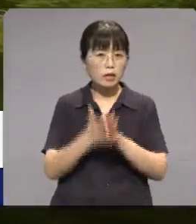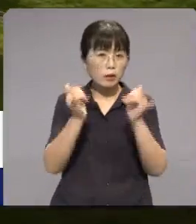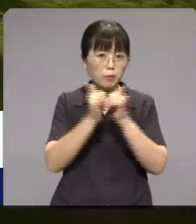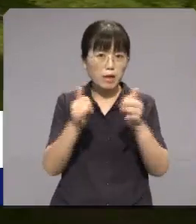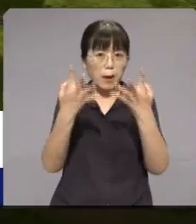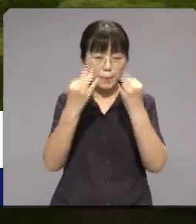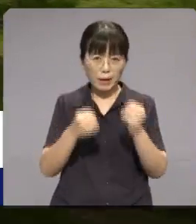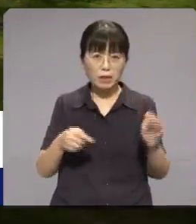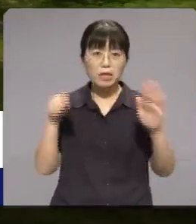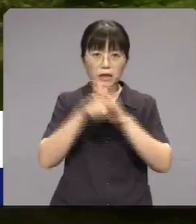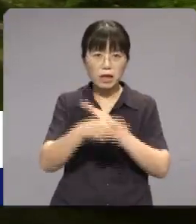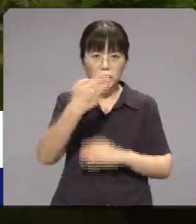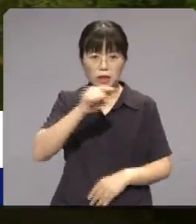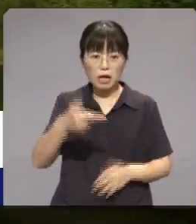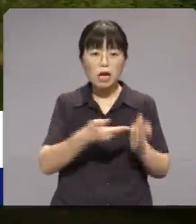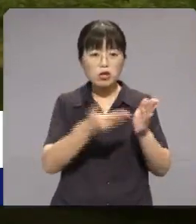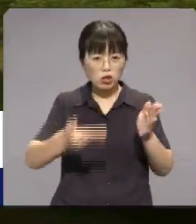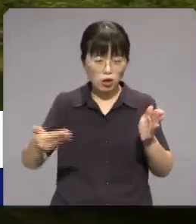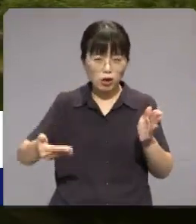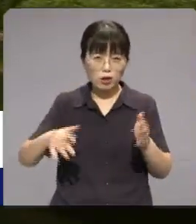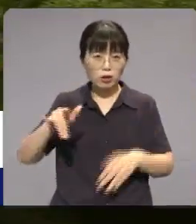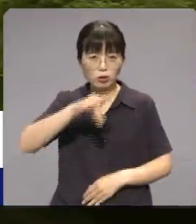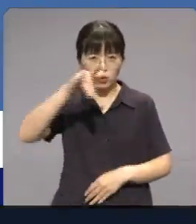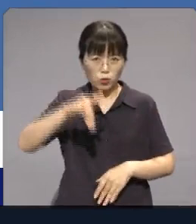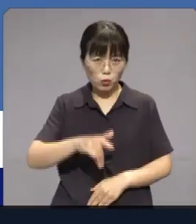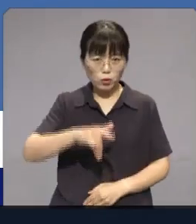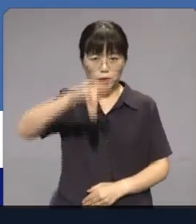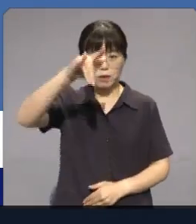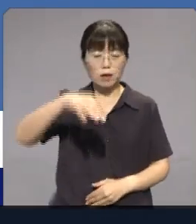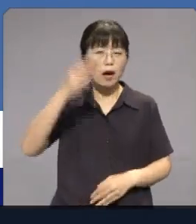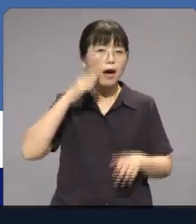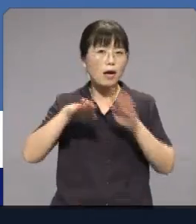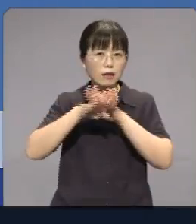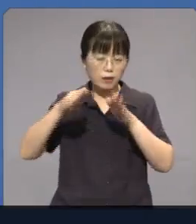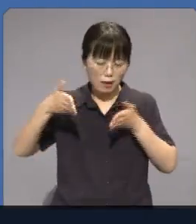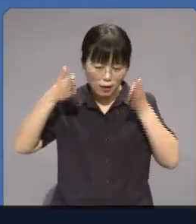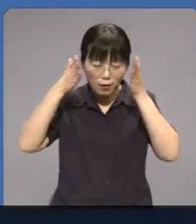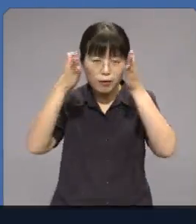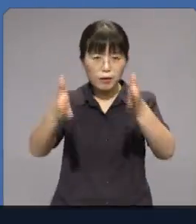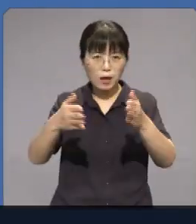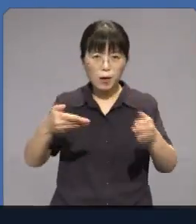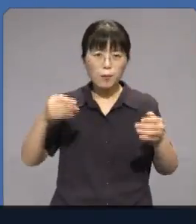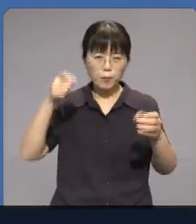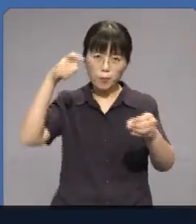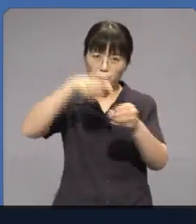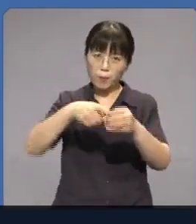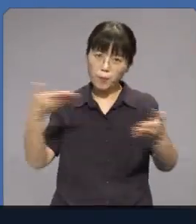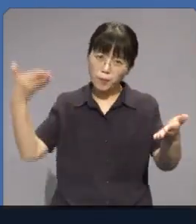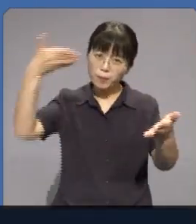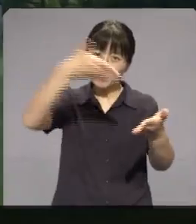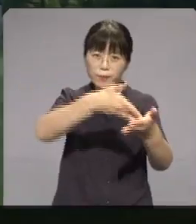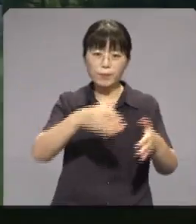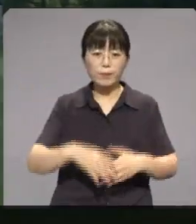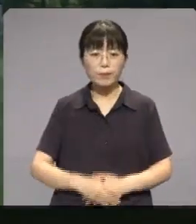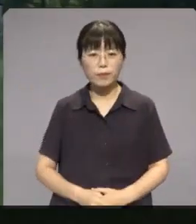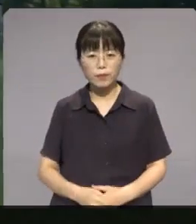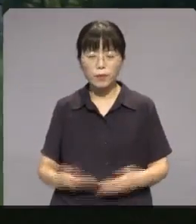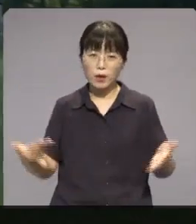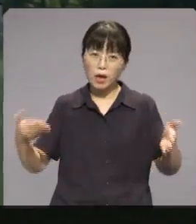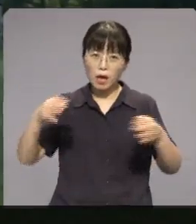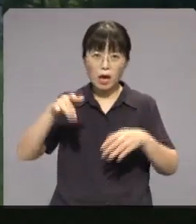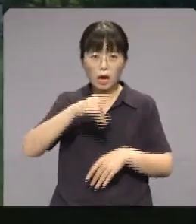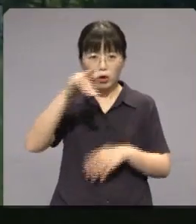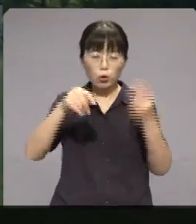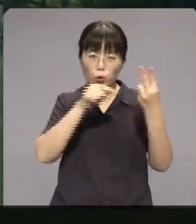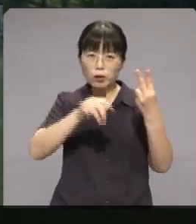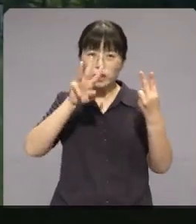시민들이 많이 찾는 탄천 둔지에 드론이 떴습니다. 하늘을 가로질러 목적지를 향해 날아옵니다. 목적지 상공